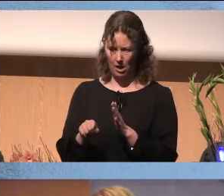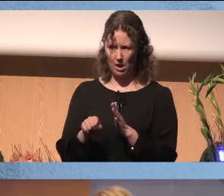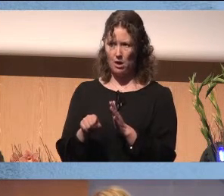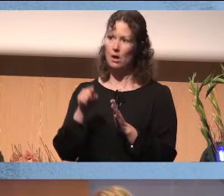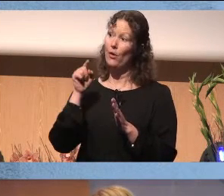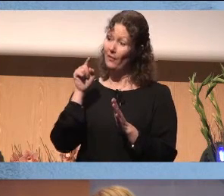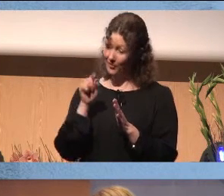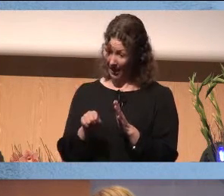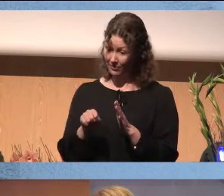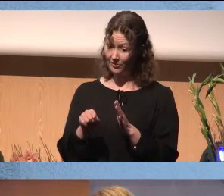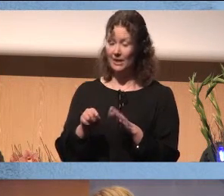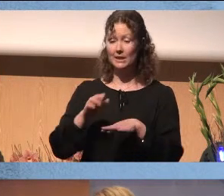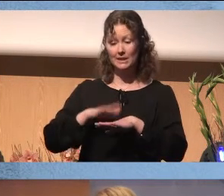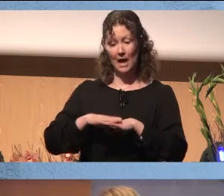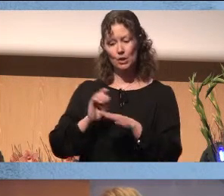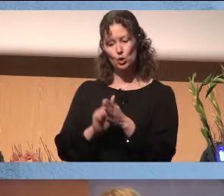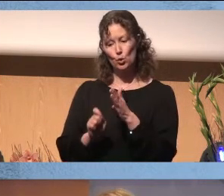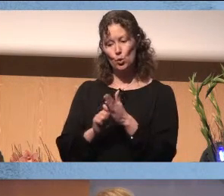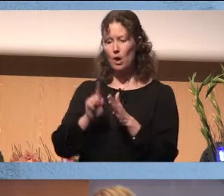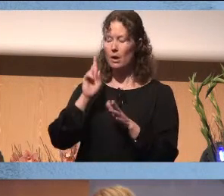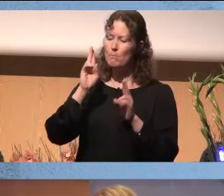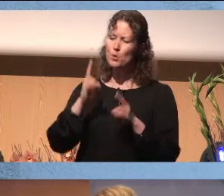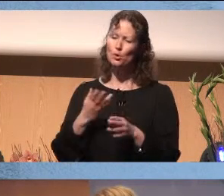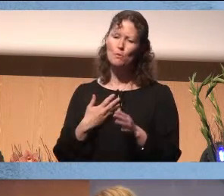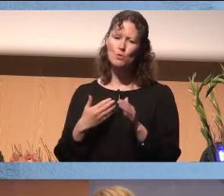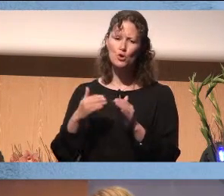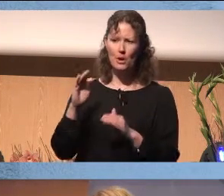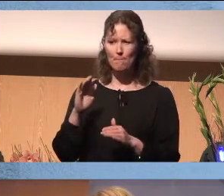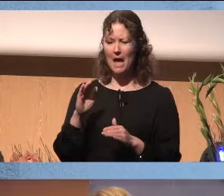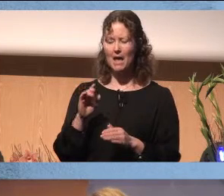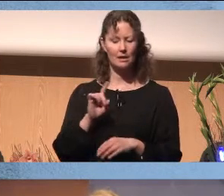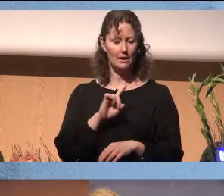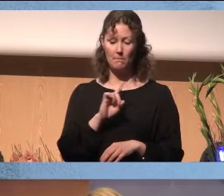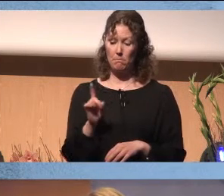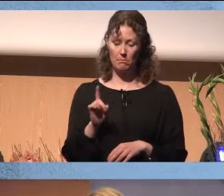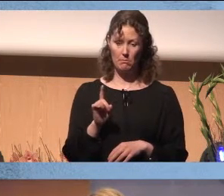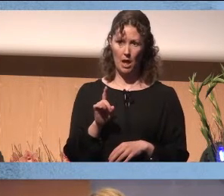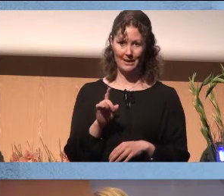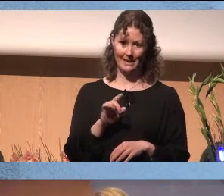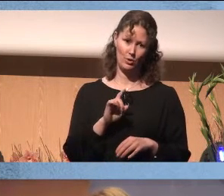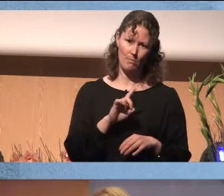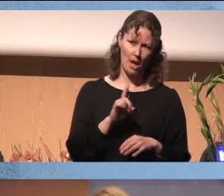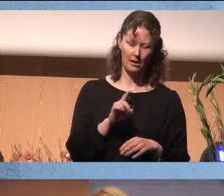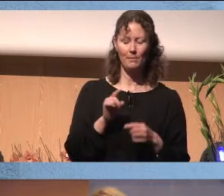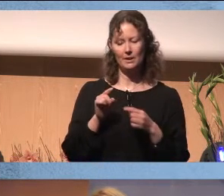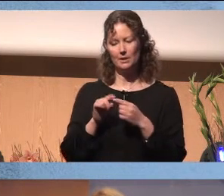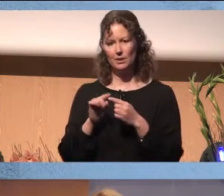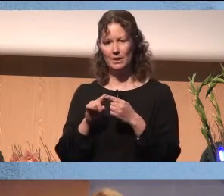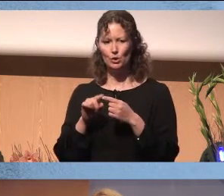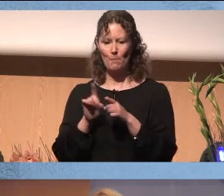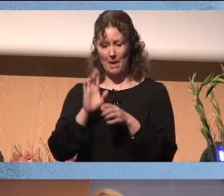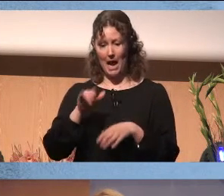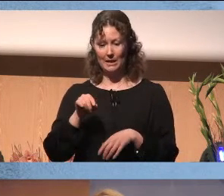den kjernejournalen kan brukes til mye mer enn bare, ikke bare da, det som er der nå.